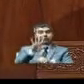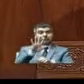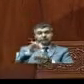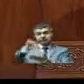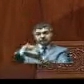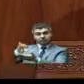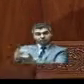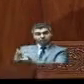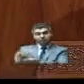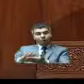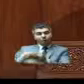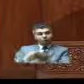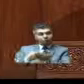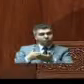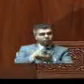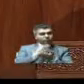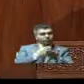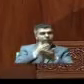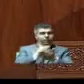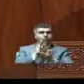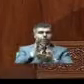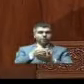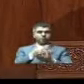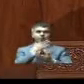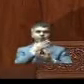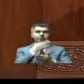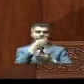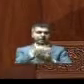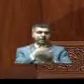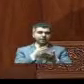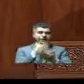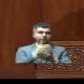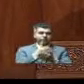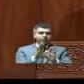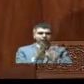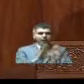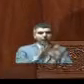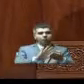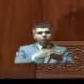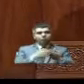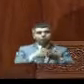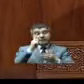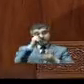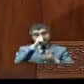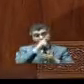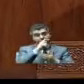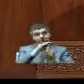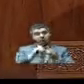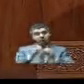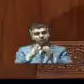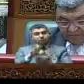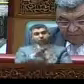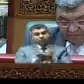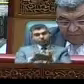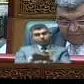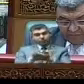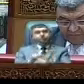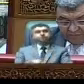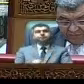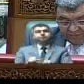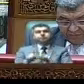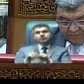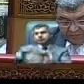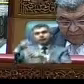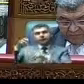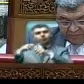جهوية و46 طريق إقليمية، كما تم فك العزلة على أزيد من 158 دوار